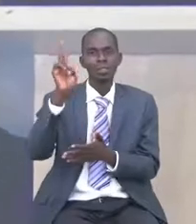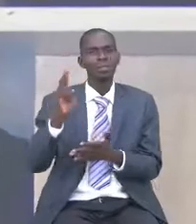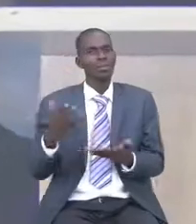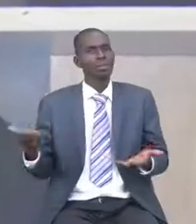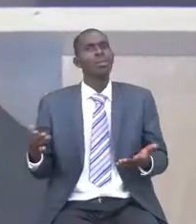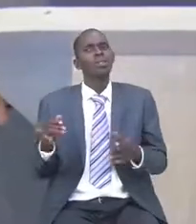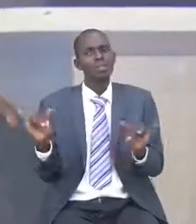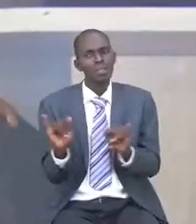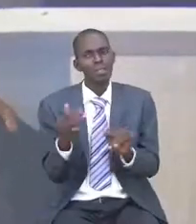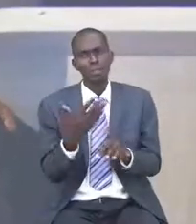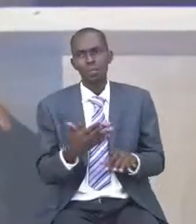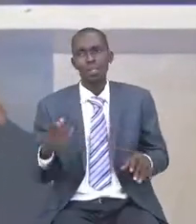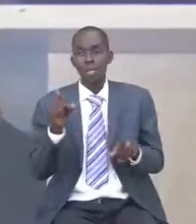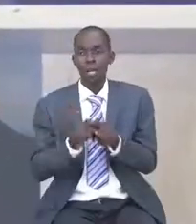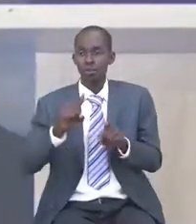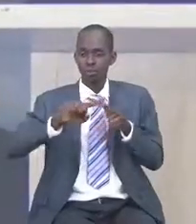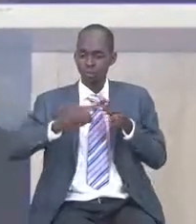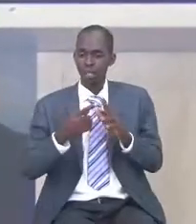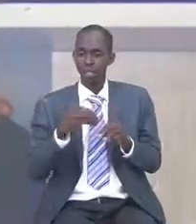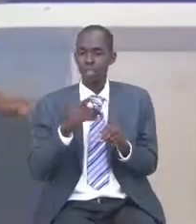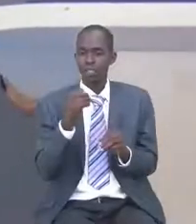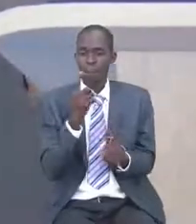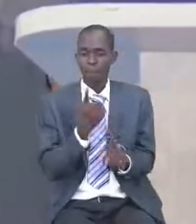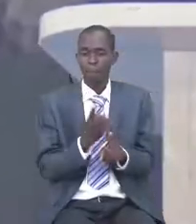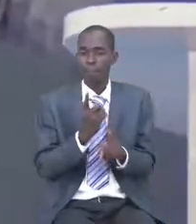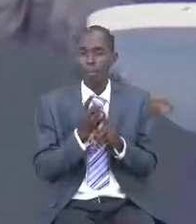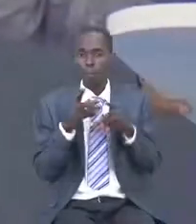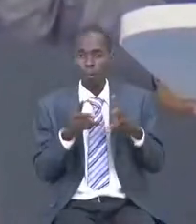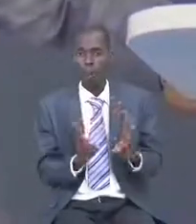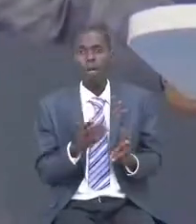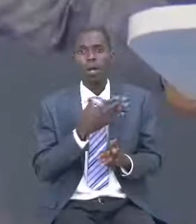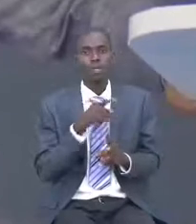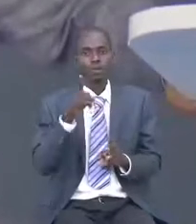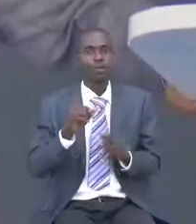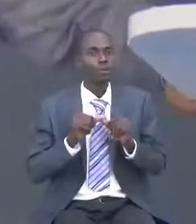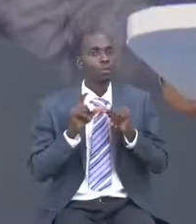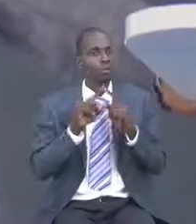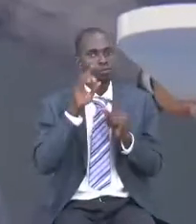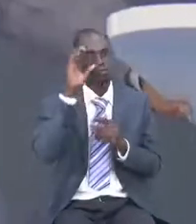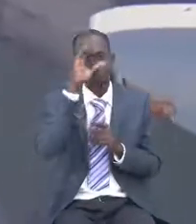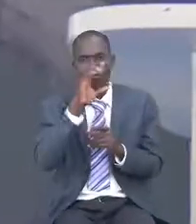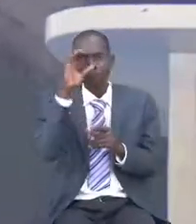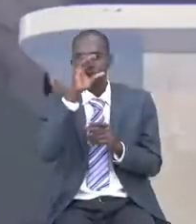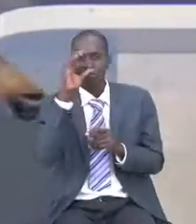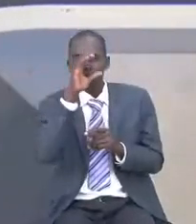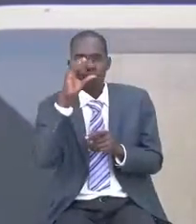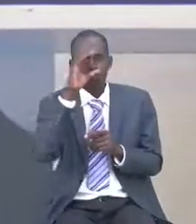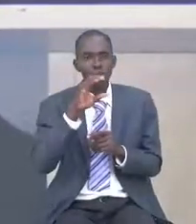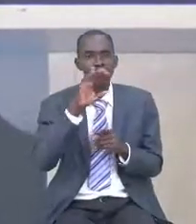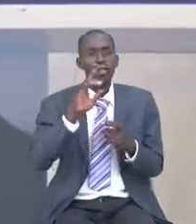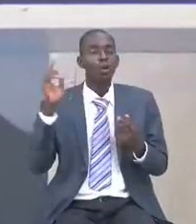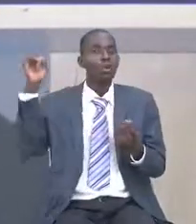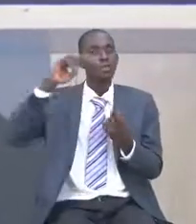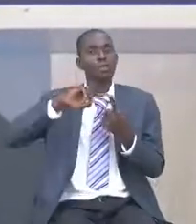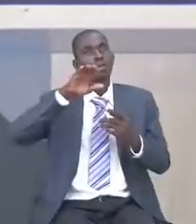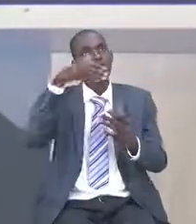continuelle. Et dès que tu commences, et tu commences dans la bonne direction, et maintenant, tu cherches, tu